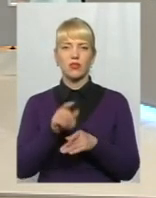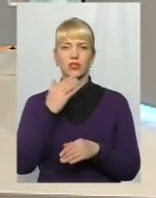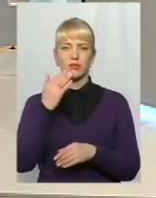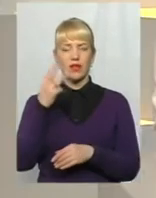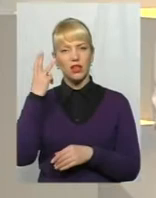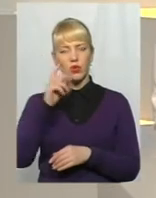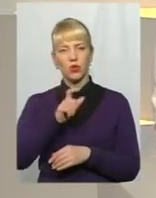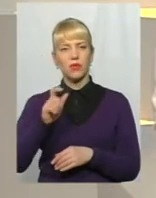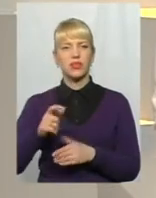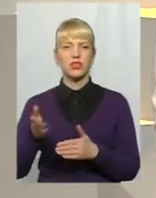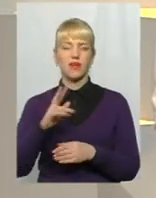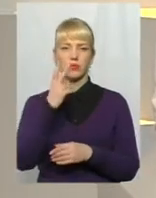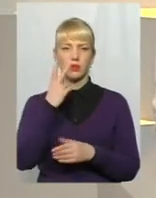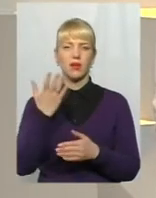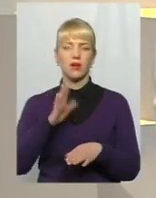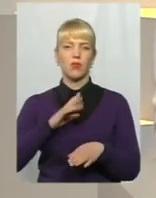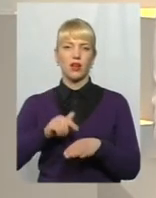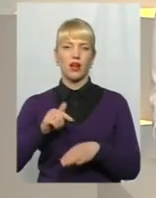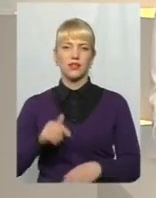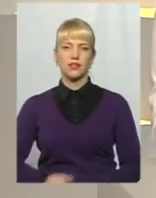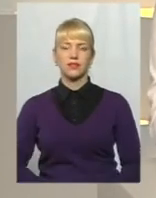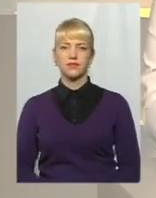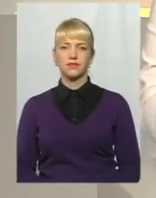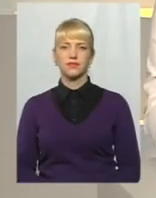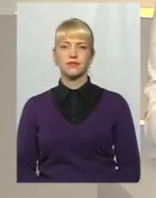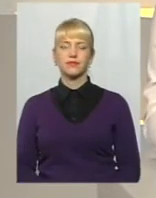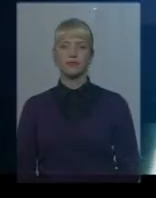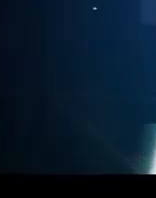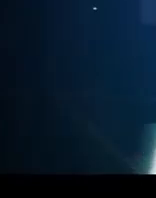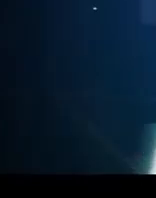Давайте подивимось, яка реакція була в них. Чи готові?